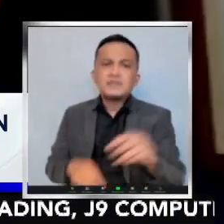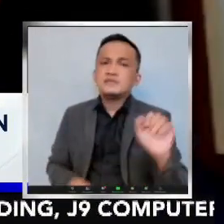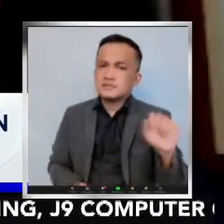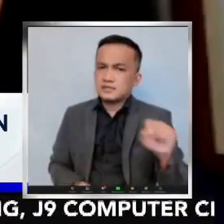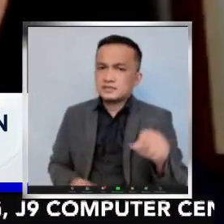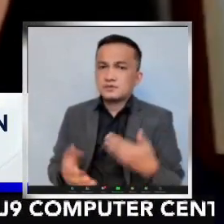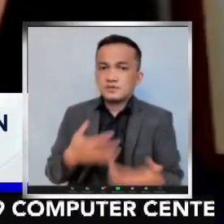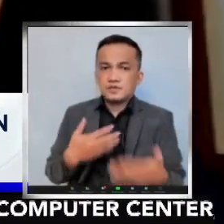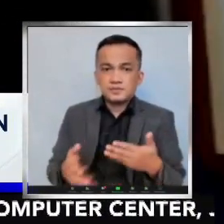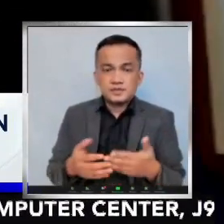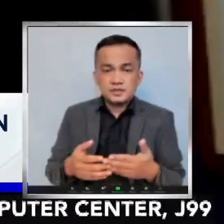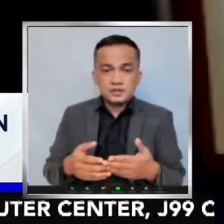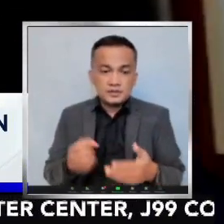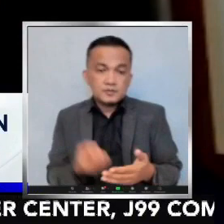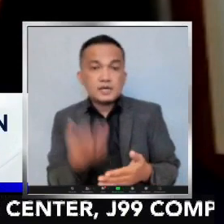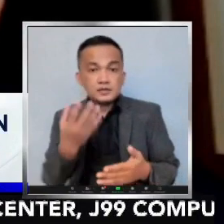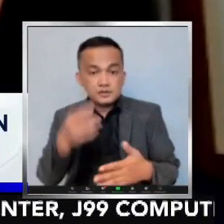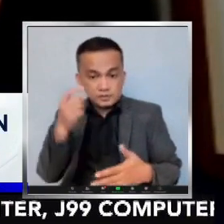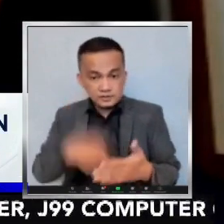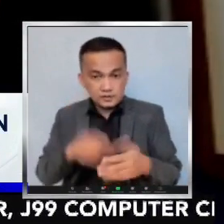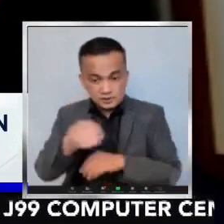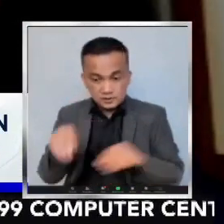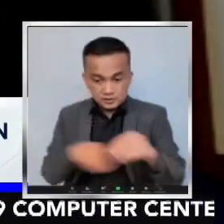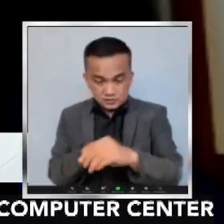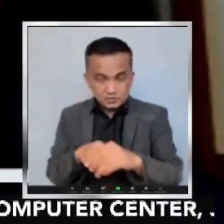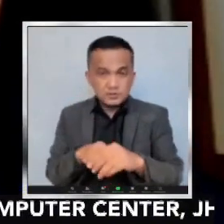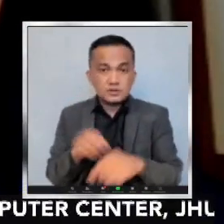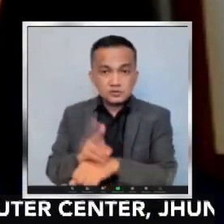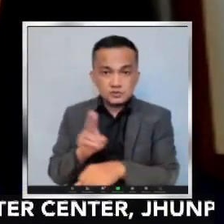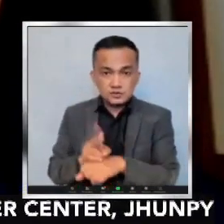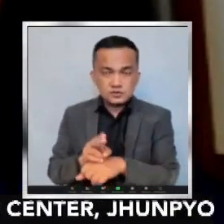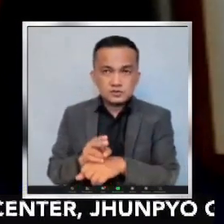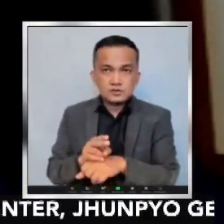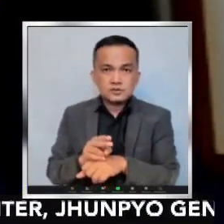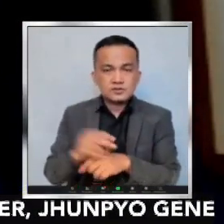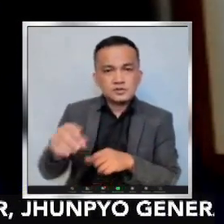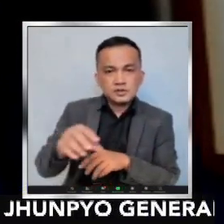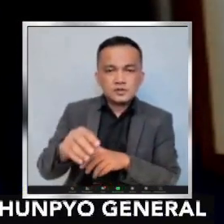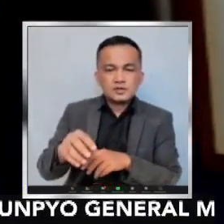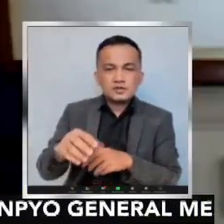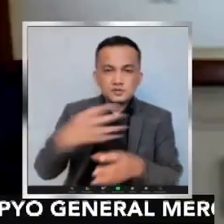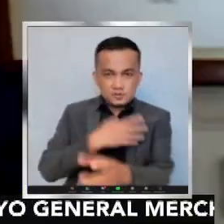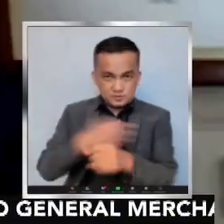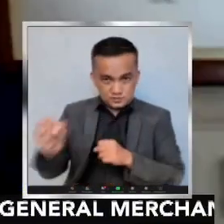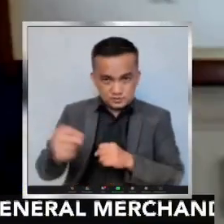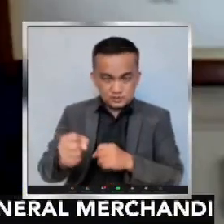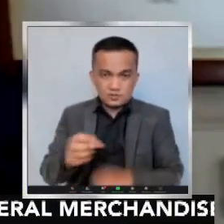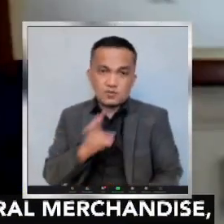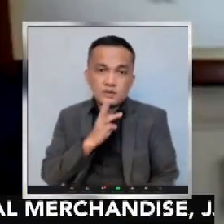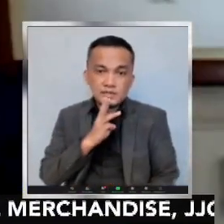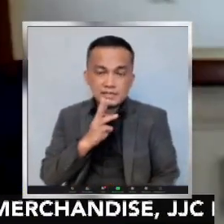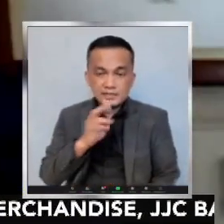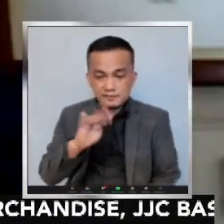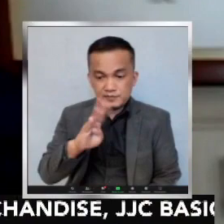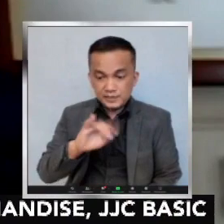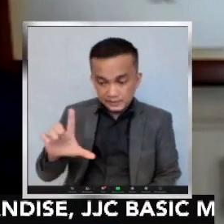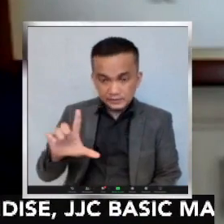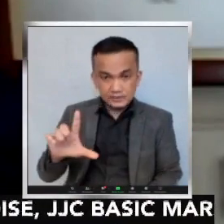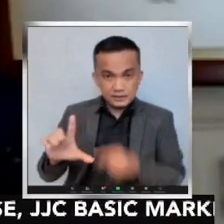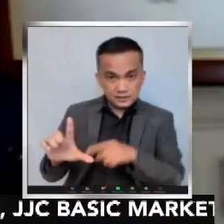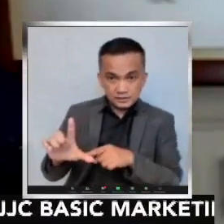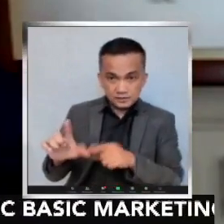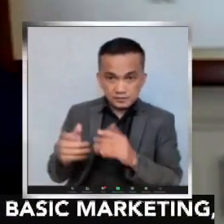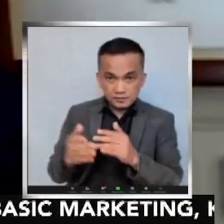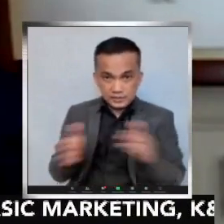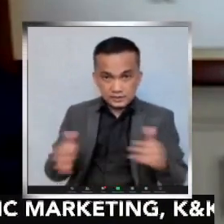the rebate, that will be used to offset your existing water bill. If that amount is bigger than your water